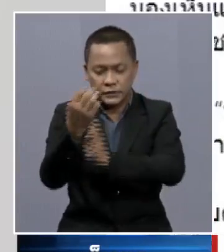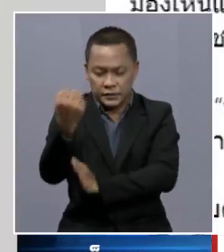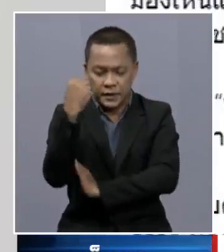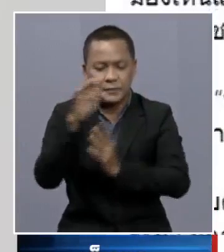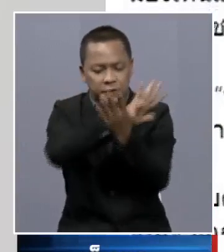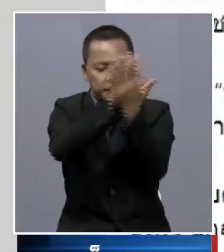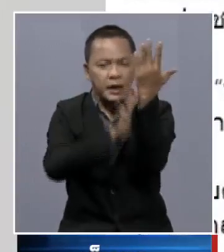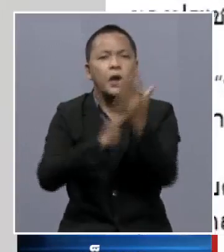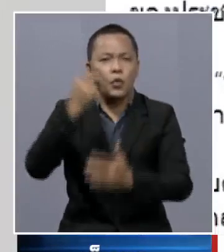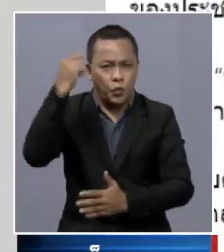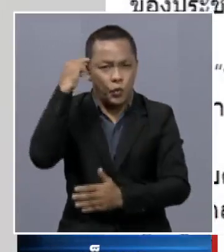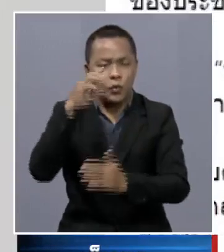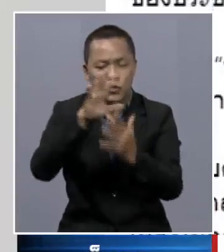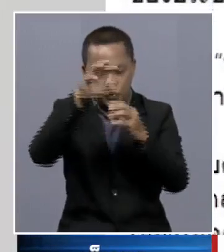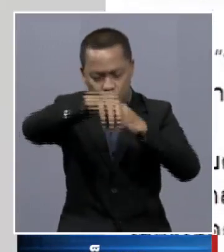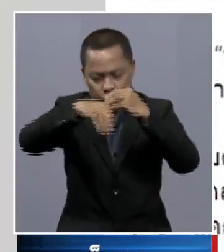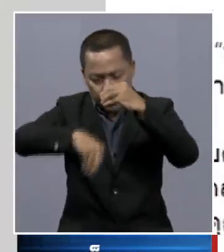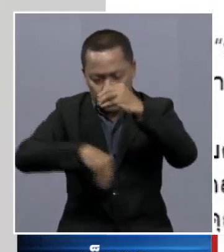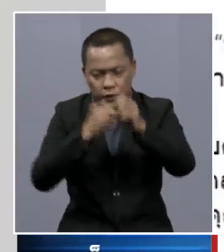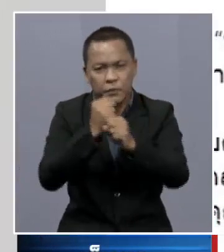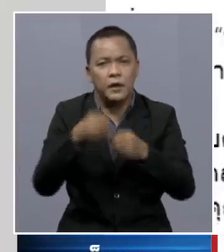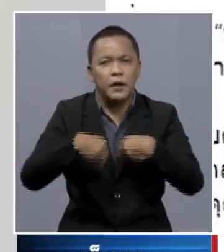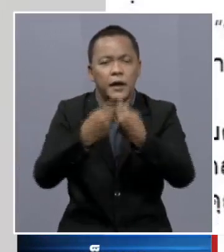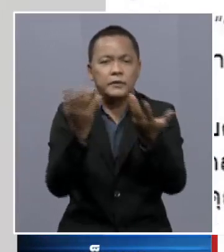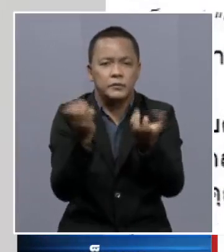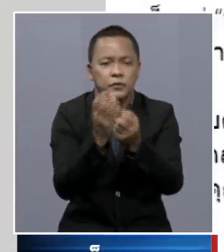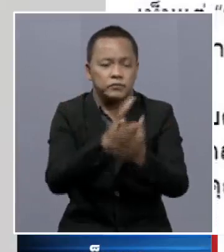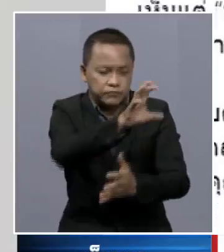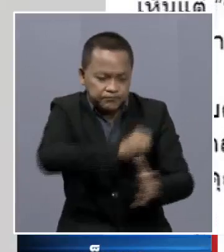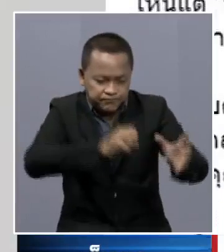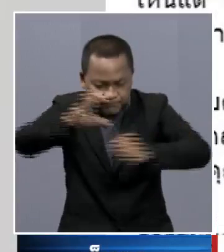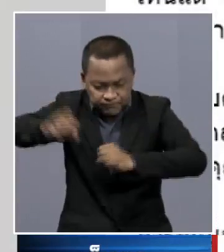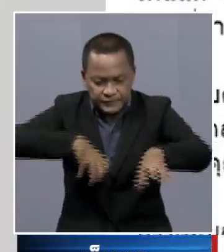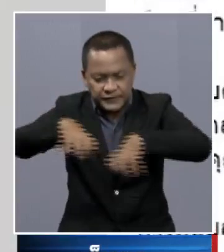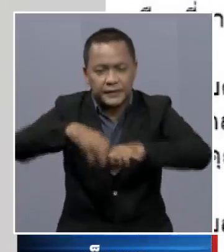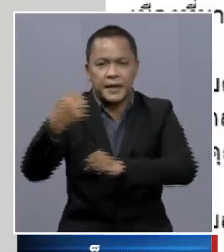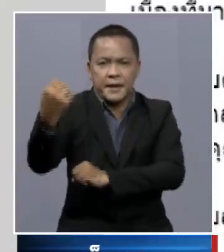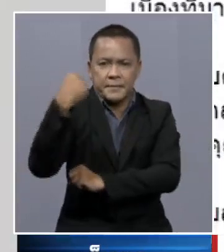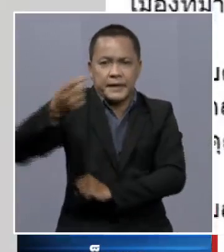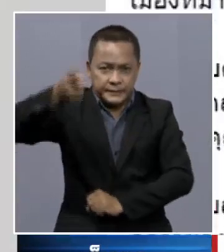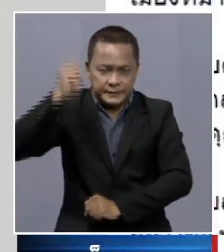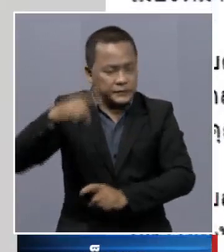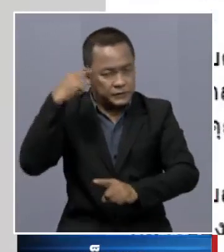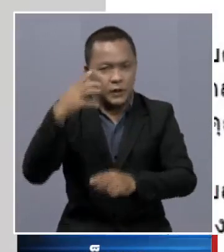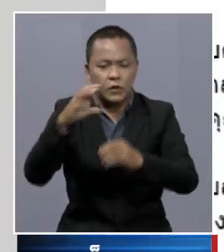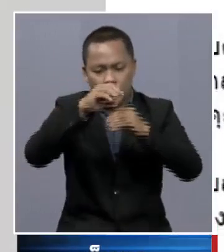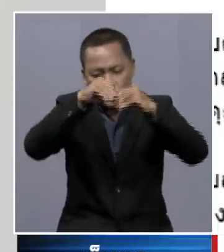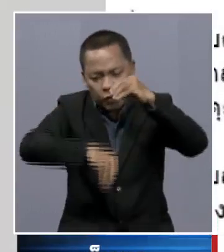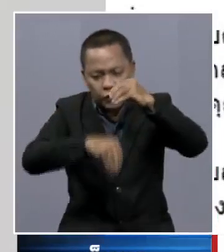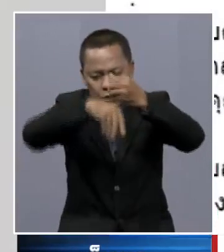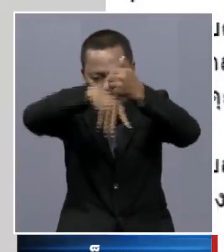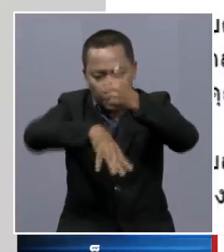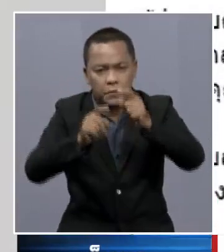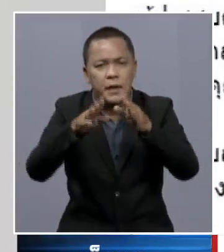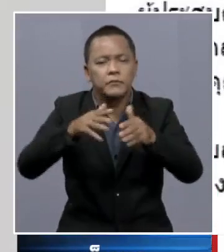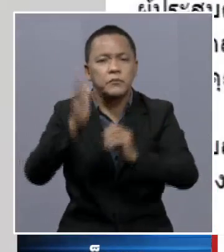าประเทศ sec.็อย่ดีเป็โรงสร้างอำนาจที่ส่งผลต่อการชวงชิงและจัสันอำนาจจริไม่ใช่แค่ครงสรางในรูป